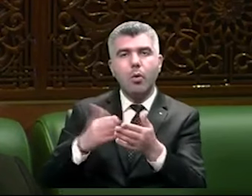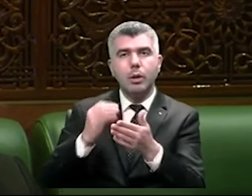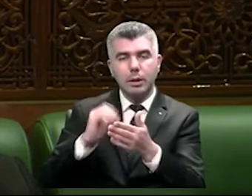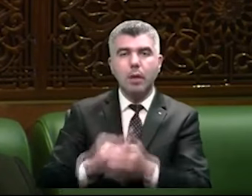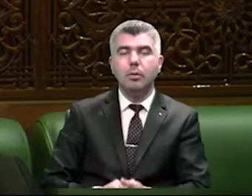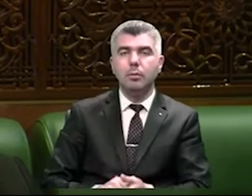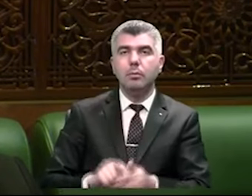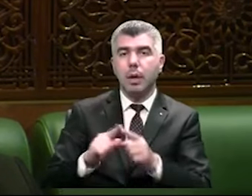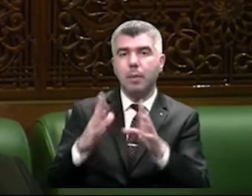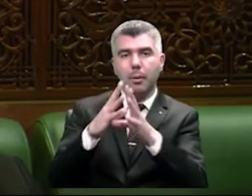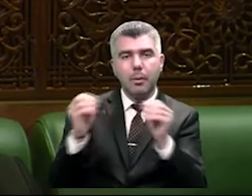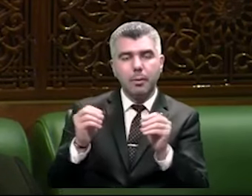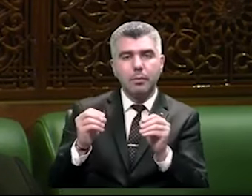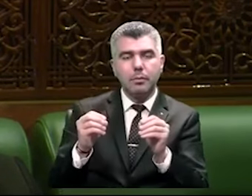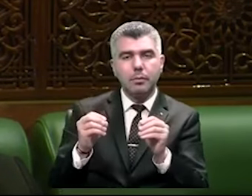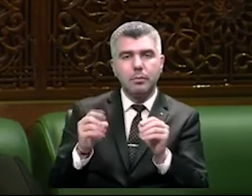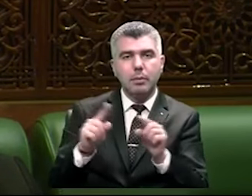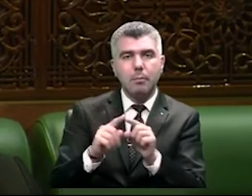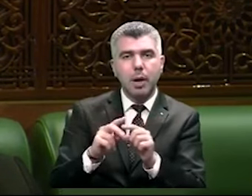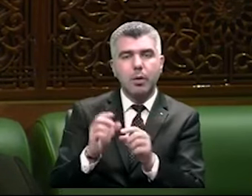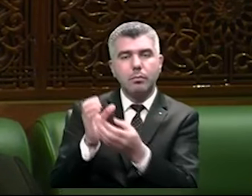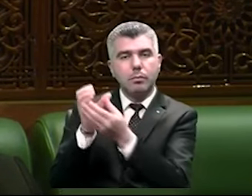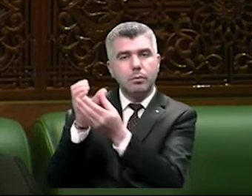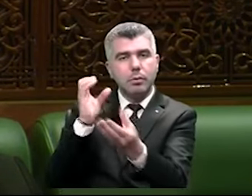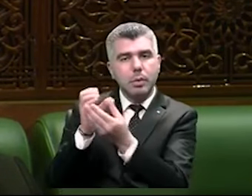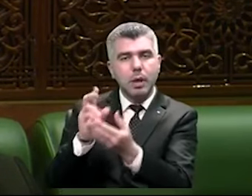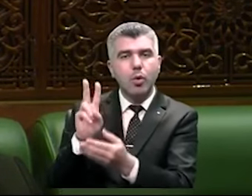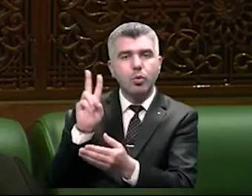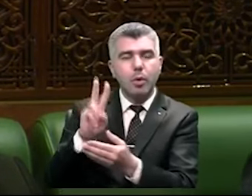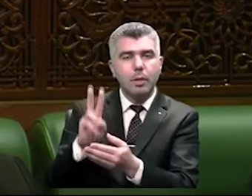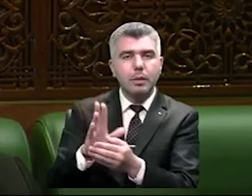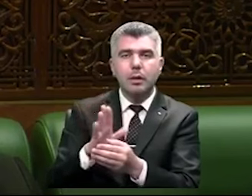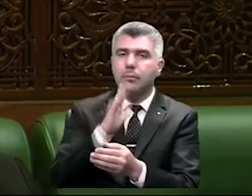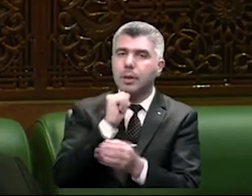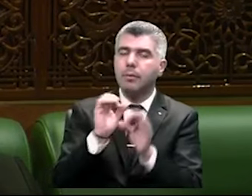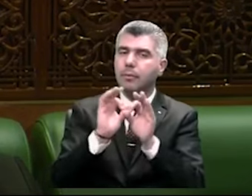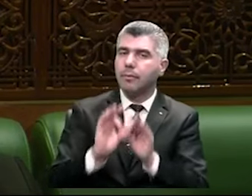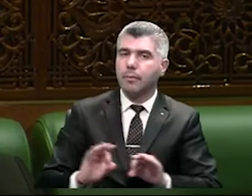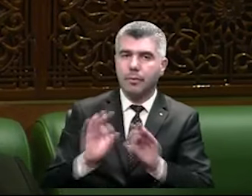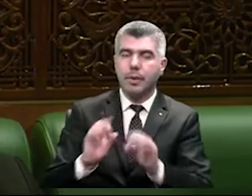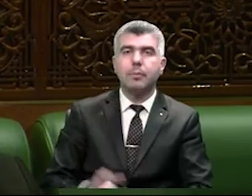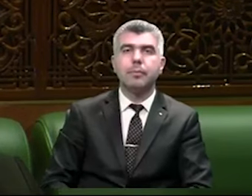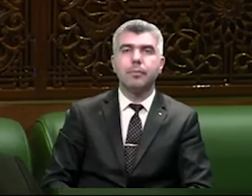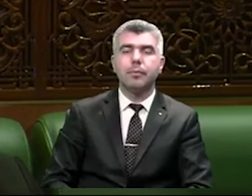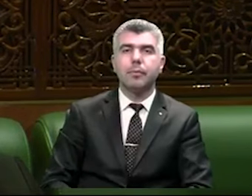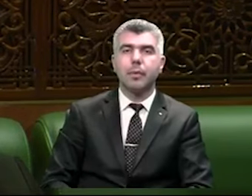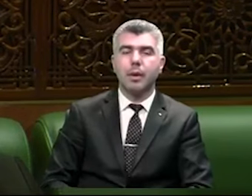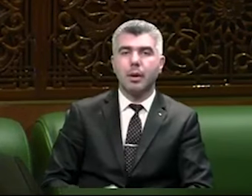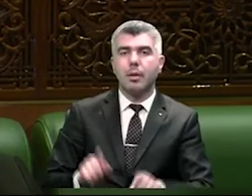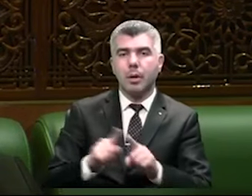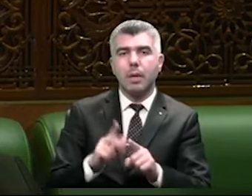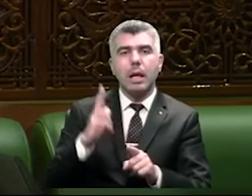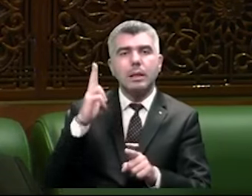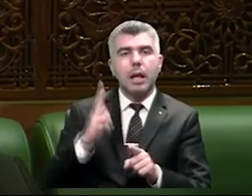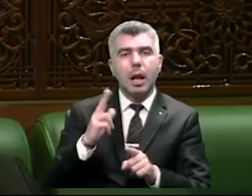حيث نسجل غياب الربط بالحافلات من والى المطارات ووسط وضواحي المدن وبالمناسبه نتمل انطلاقه